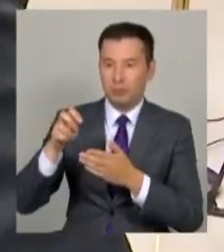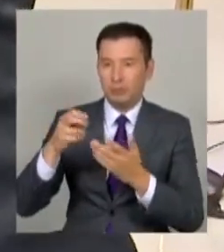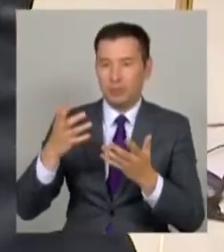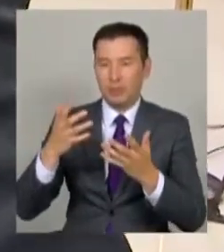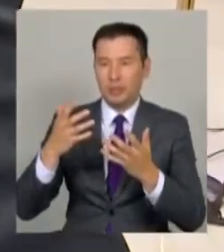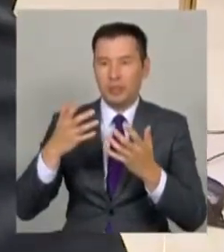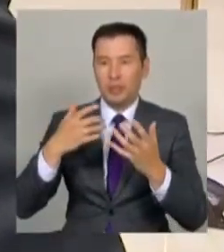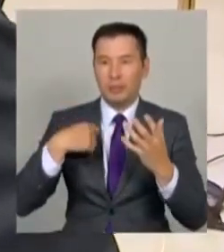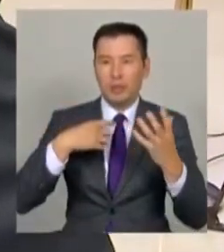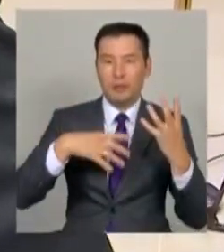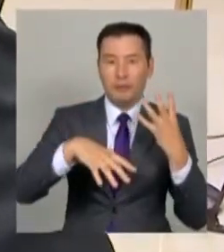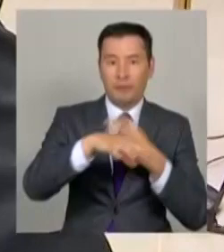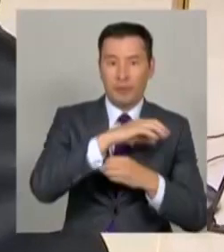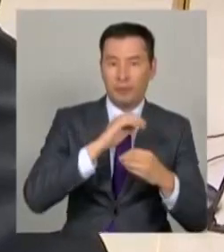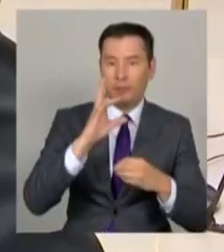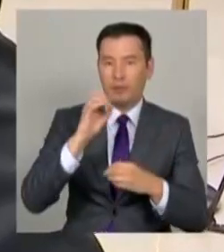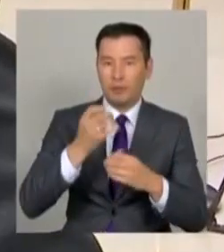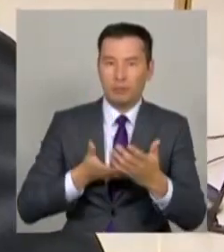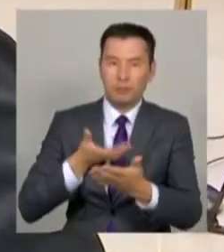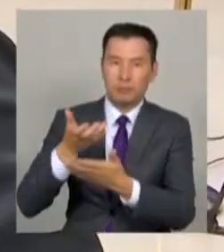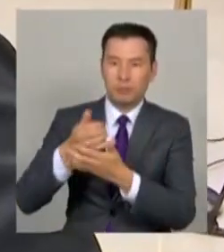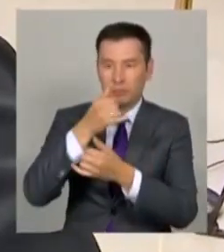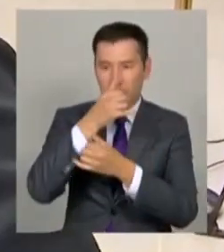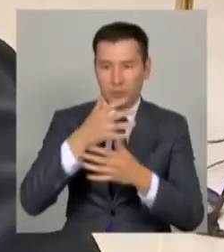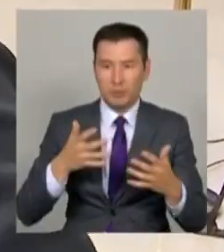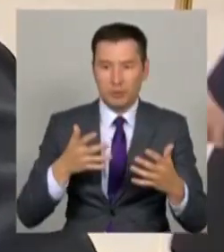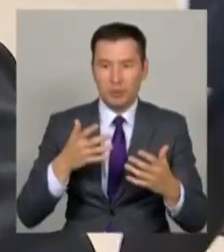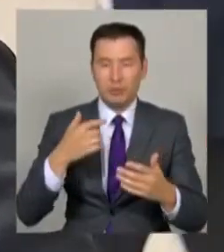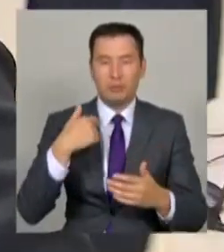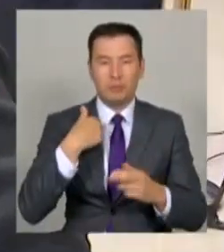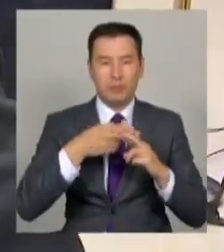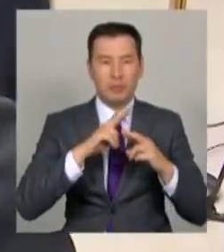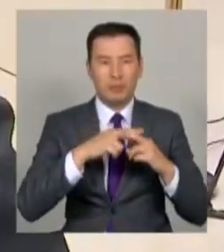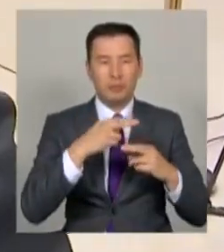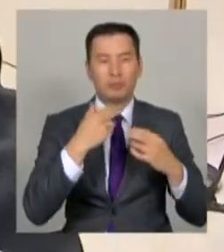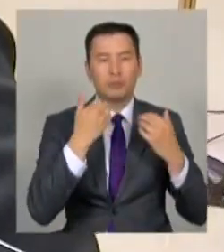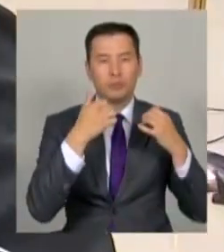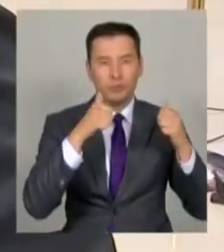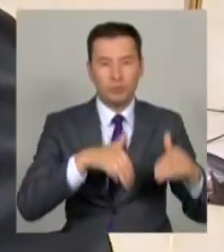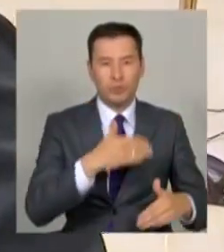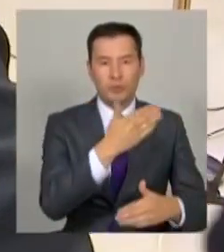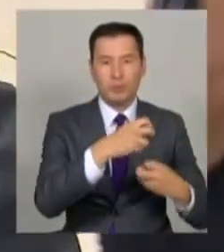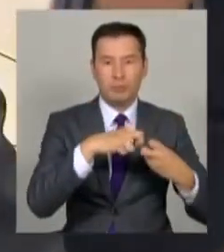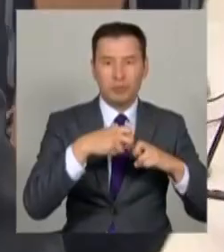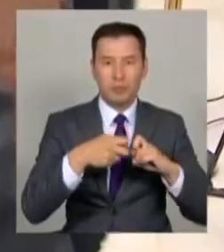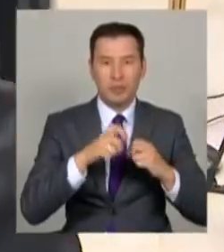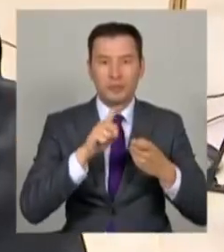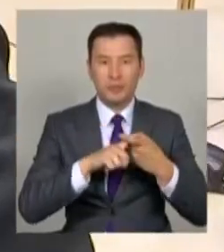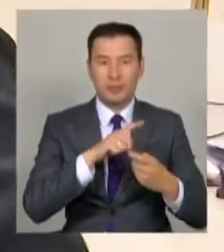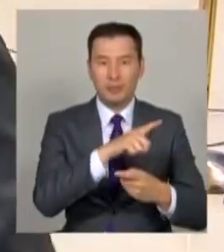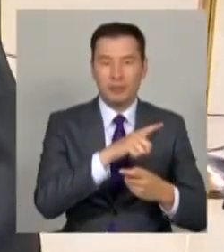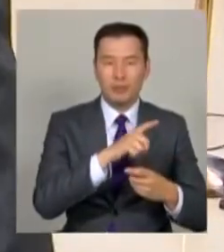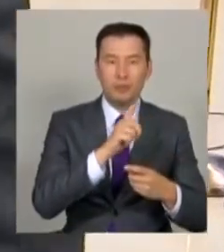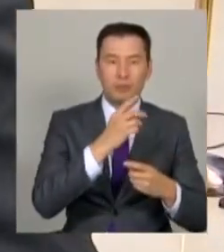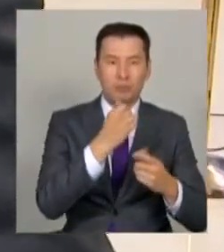не все они могут предоплату внести в первую очередь. Там мы и производителям разрешили эту проблему, решили, что по мере поступления предоплаты, чтобы